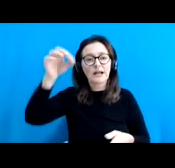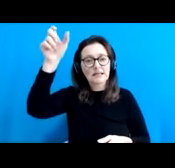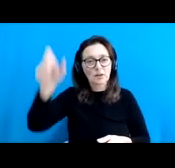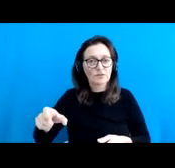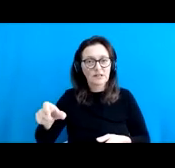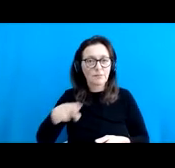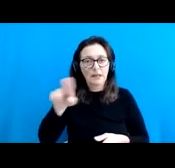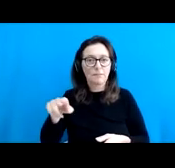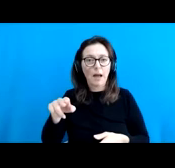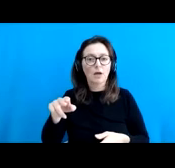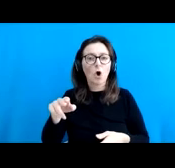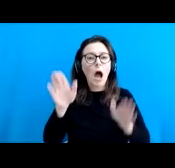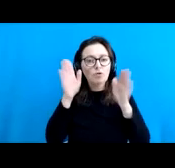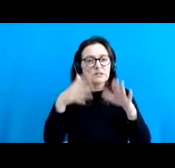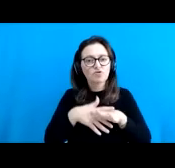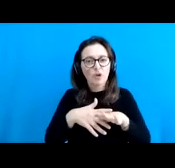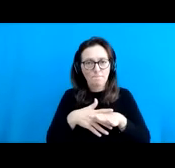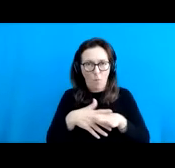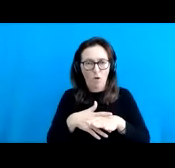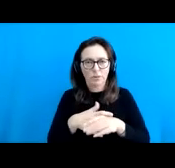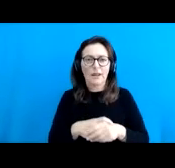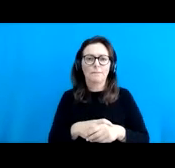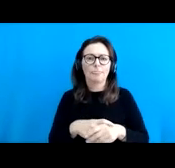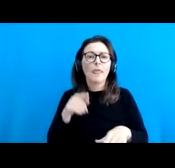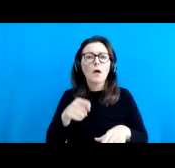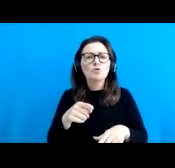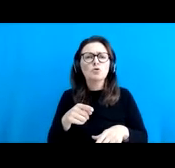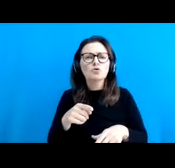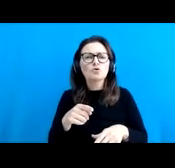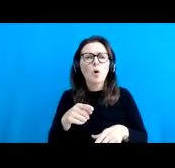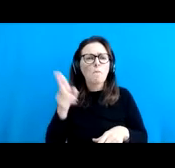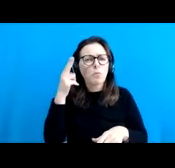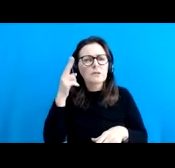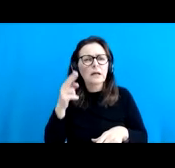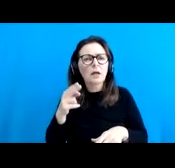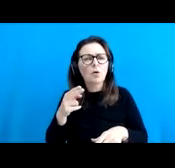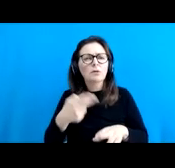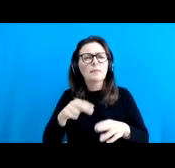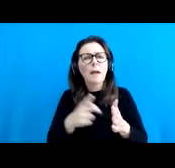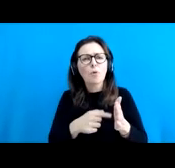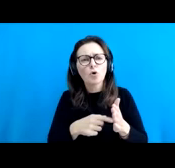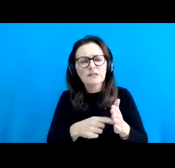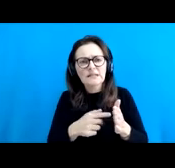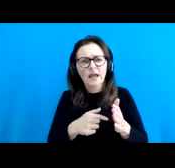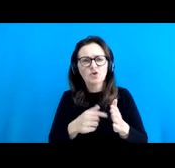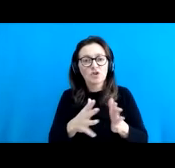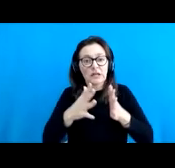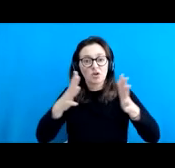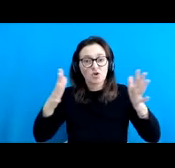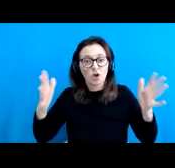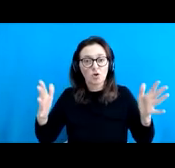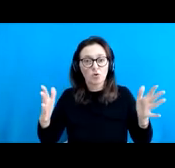z avtističnimi motnjami. Avtistične motnje so poznane kot ene najpogostejših in najhitreje